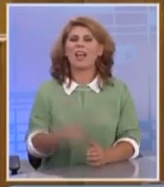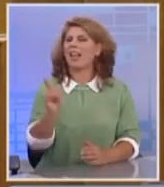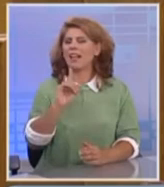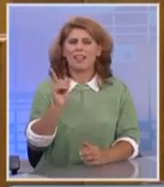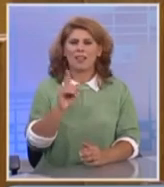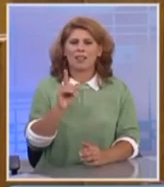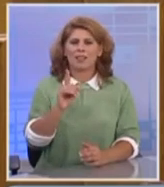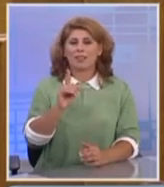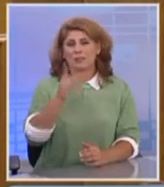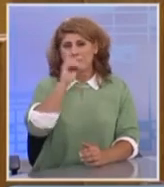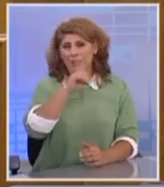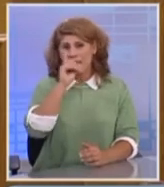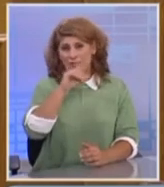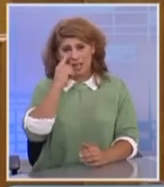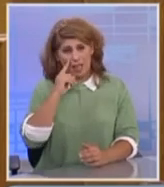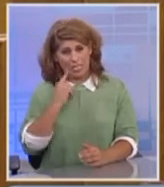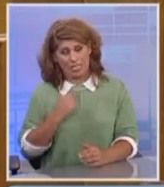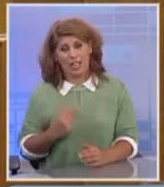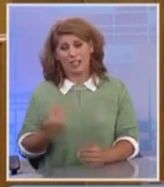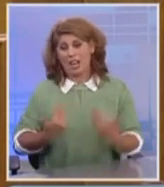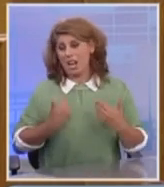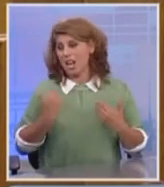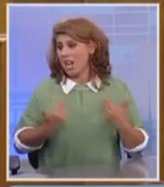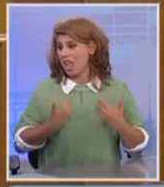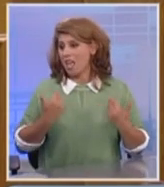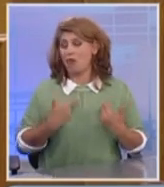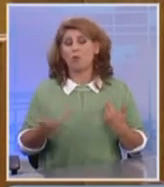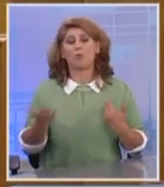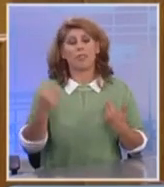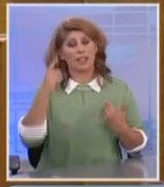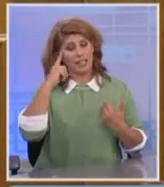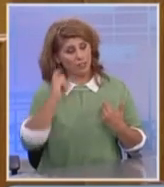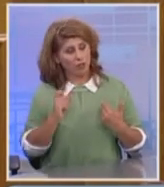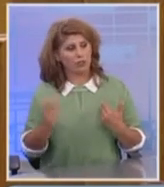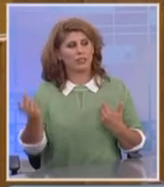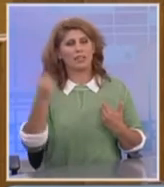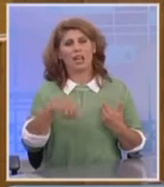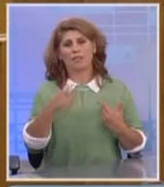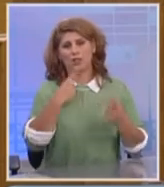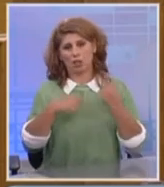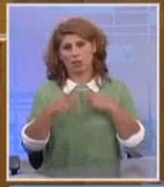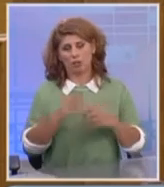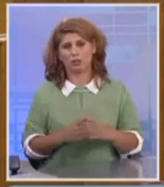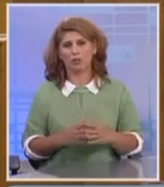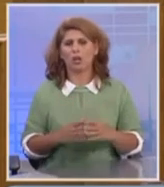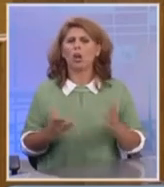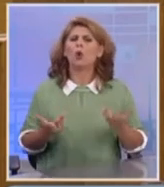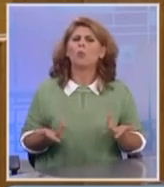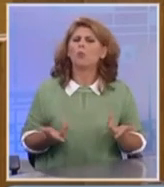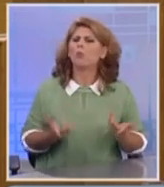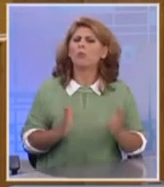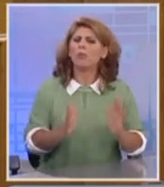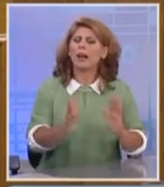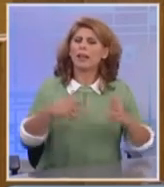λοιπόν κροκοδίλια δάκρυα για την νεολαία που δεν έχει γνώσεις και άλλα τέτοια. Πού το πάει λοιπόν η